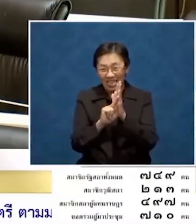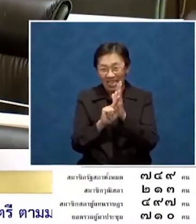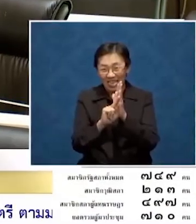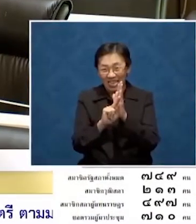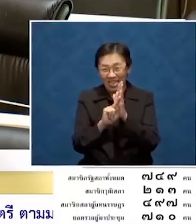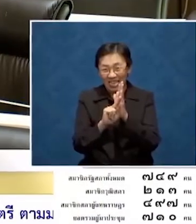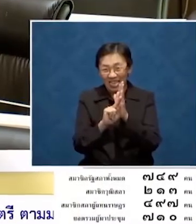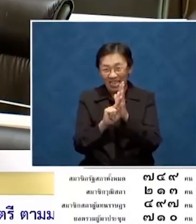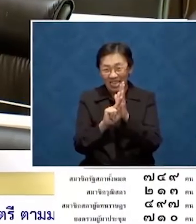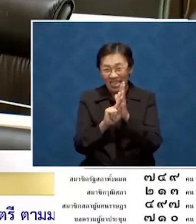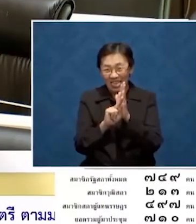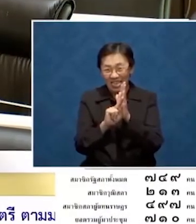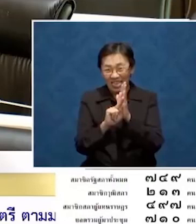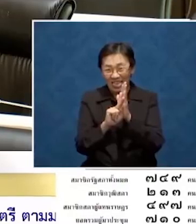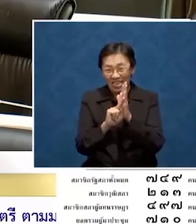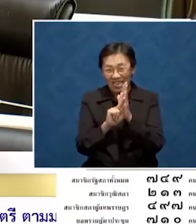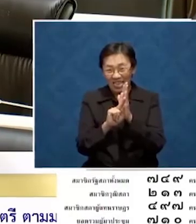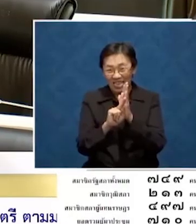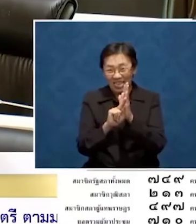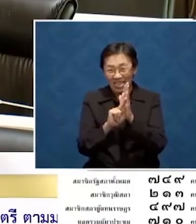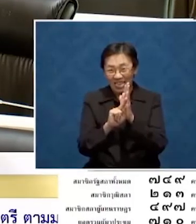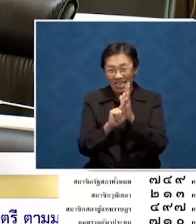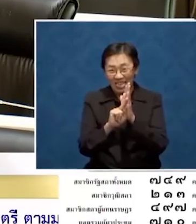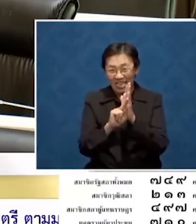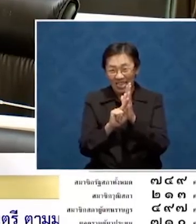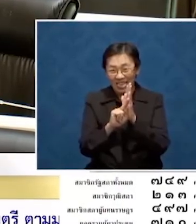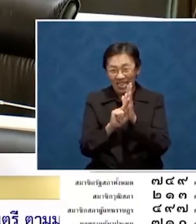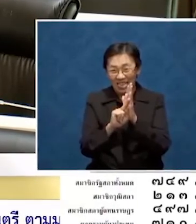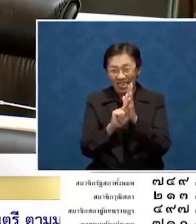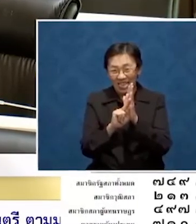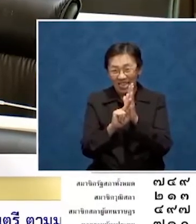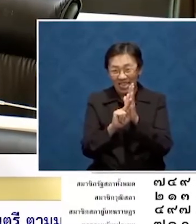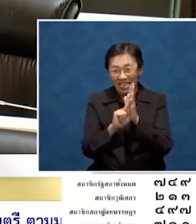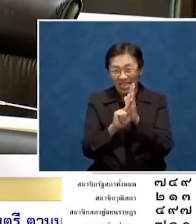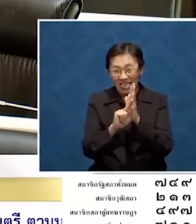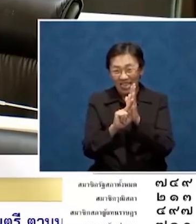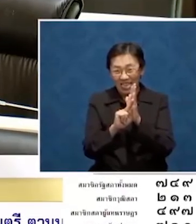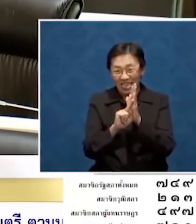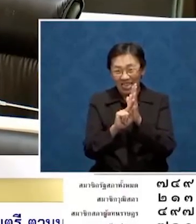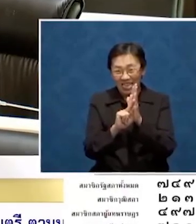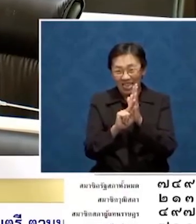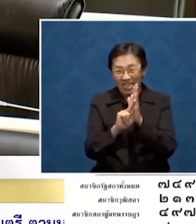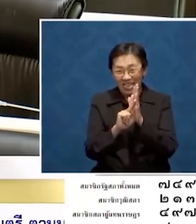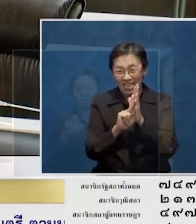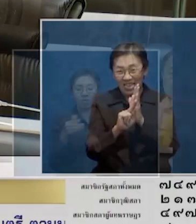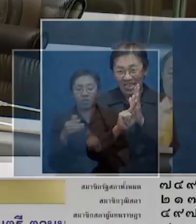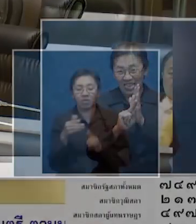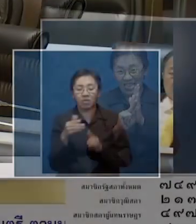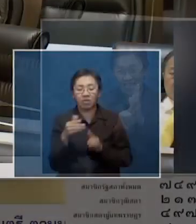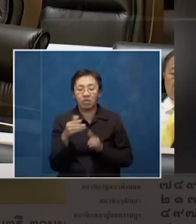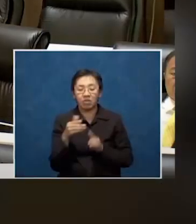ผู้ร่วมลงชื่อเข้าประชุม499คนจากจำนวนทั้งสิ้น500คนการลงคะแนนโหวตนายกรัฐม